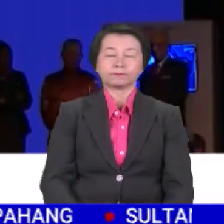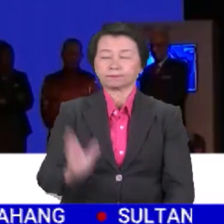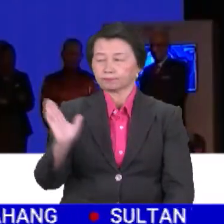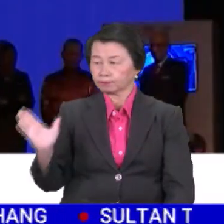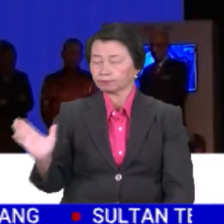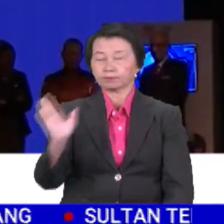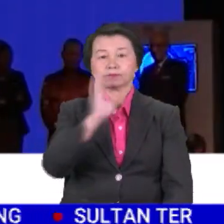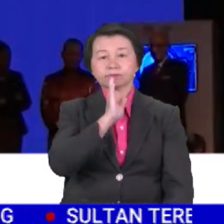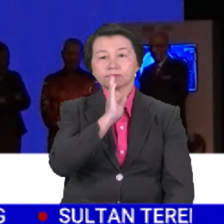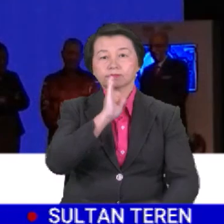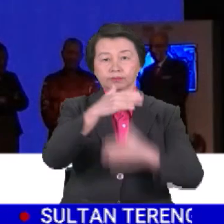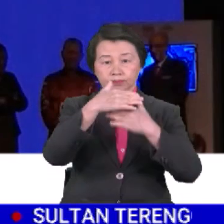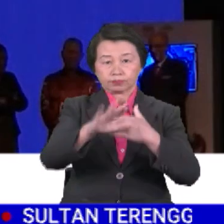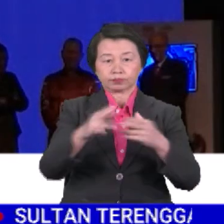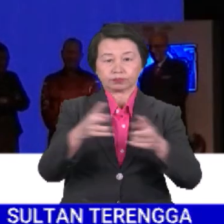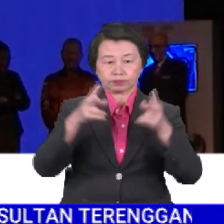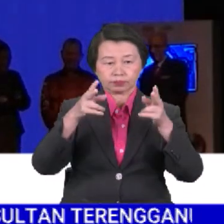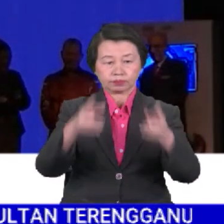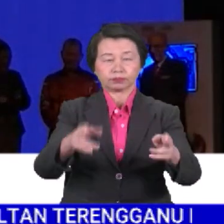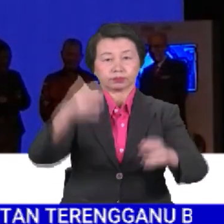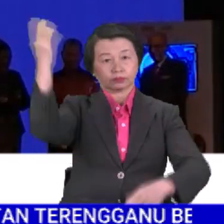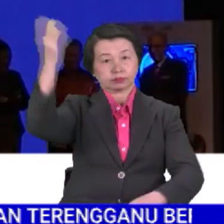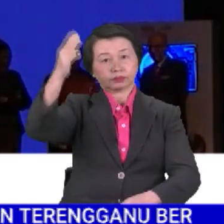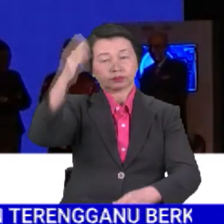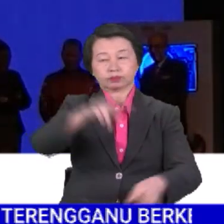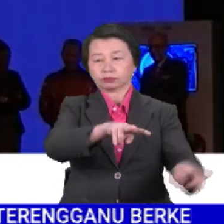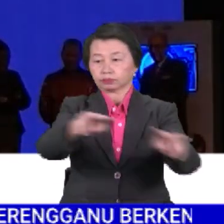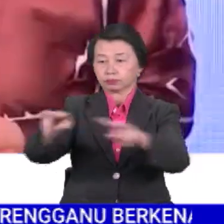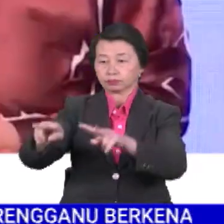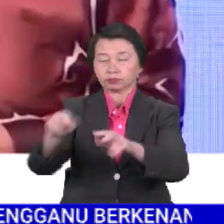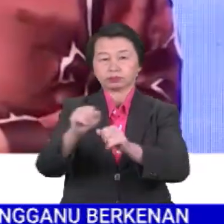Beliau berkata demikian selepas merasmikan seminar